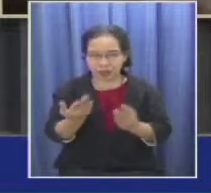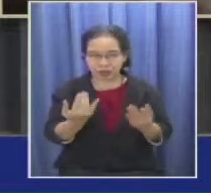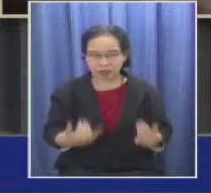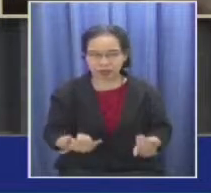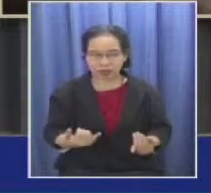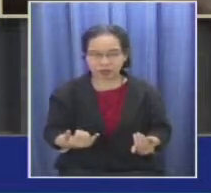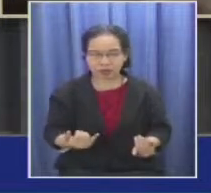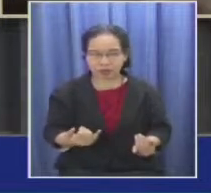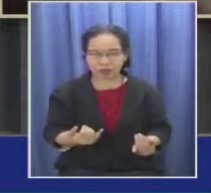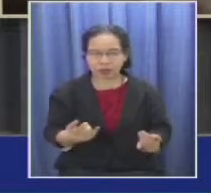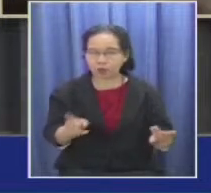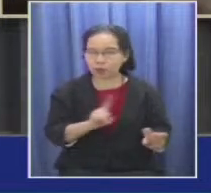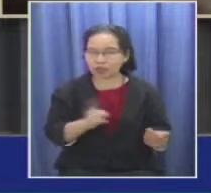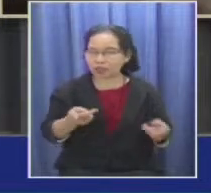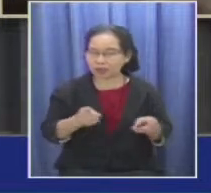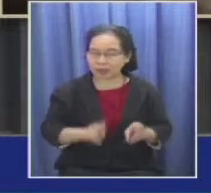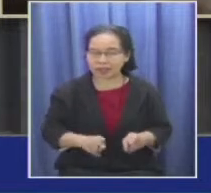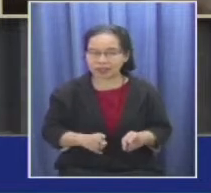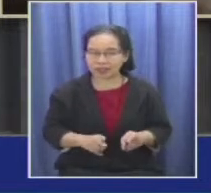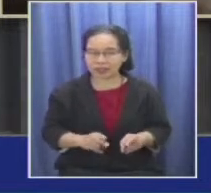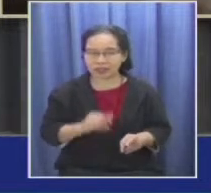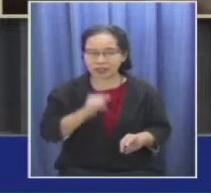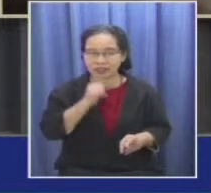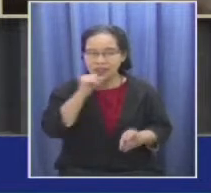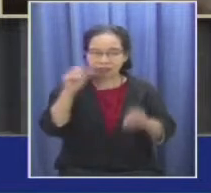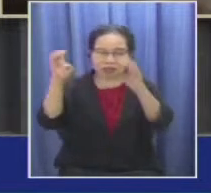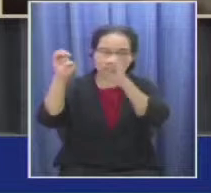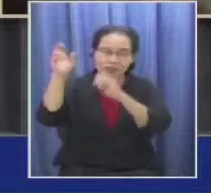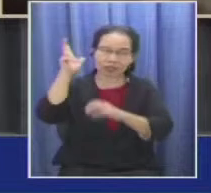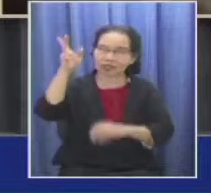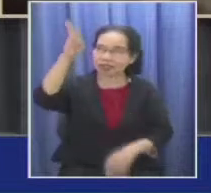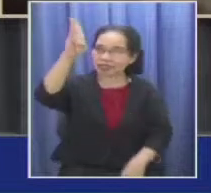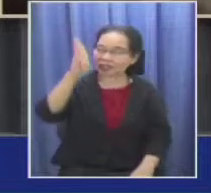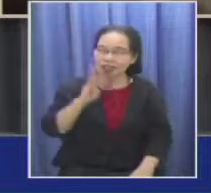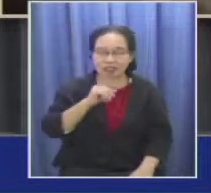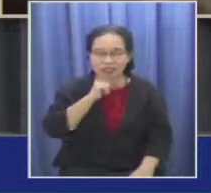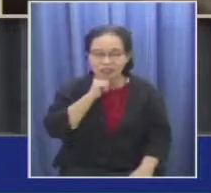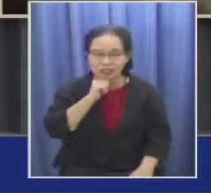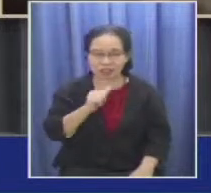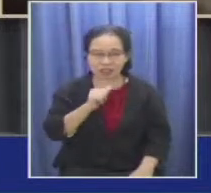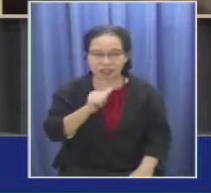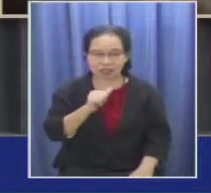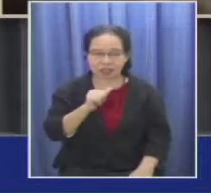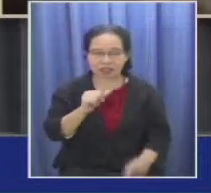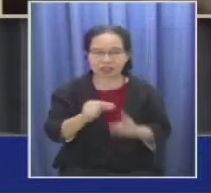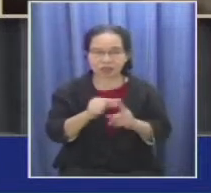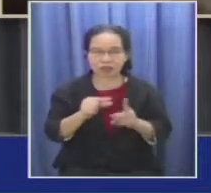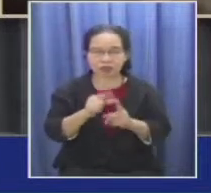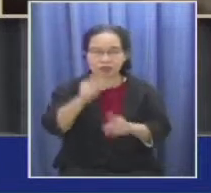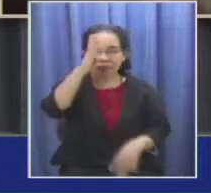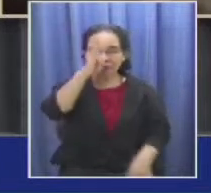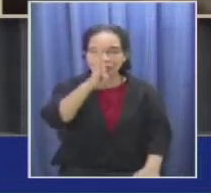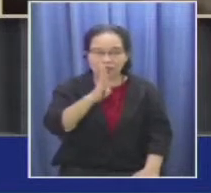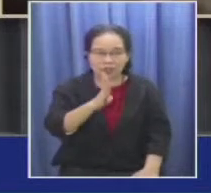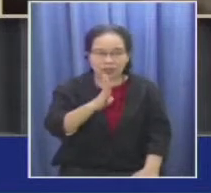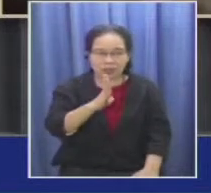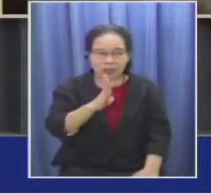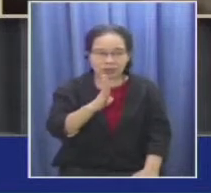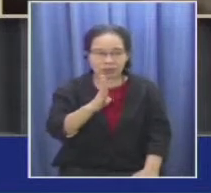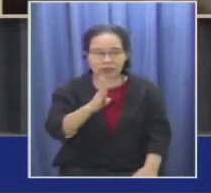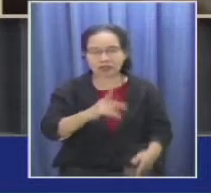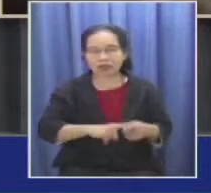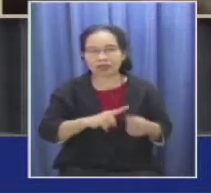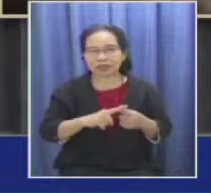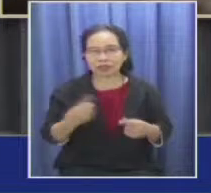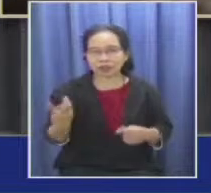foforo ba besia nan mu sa so no oba ne so tie se wo no wunni nokore emma wo kunu a